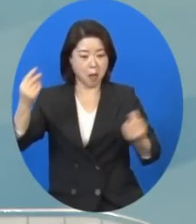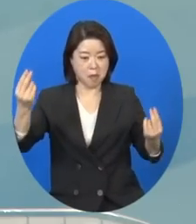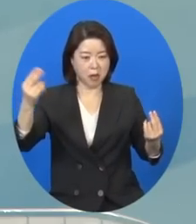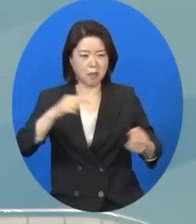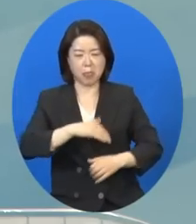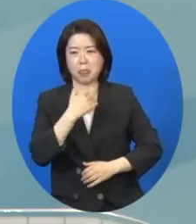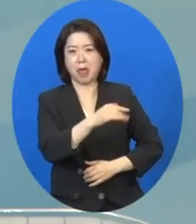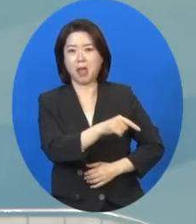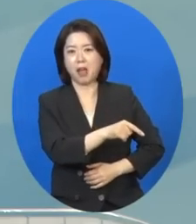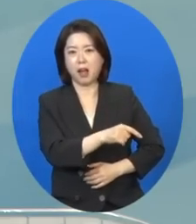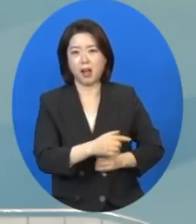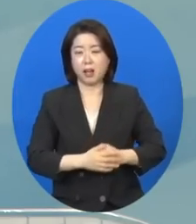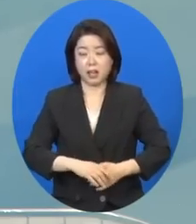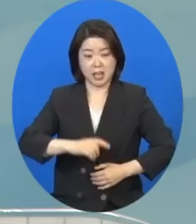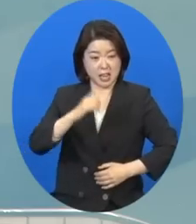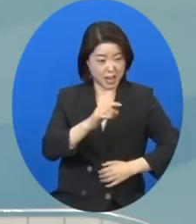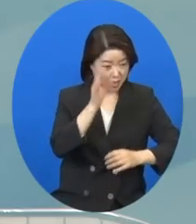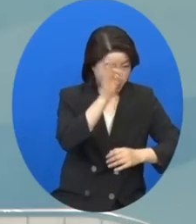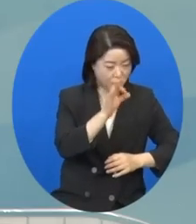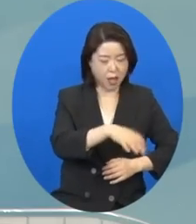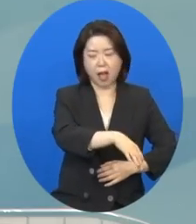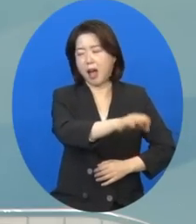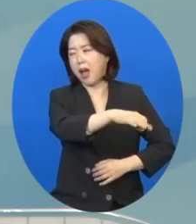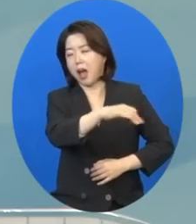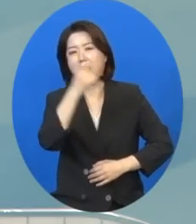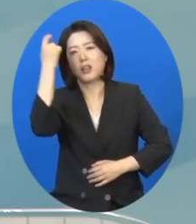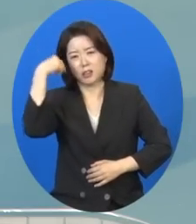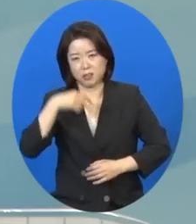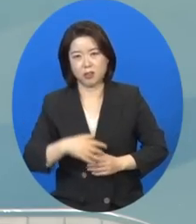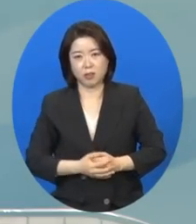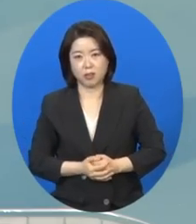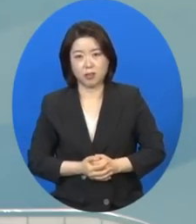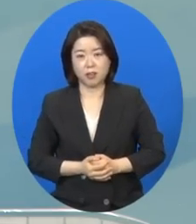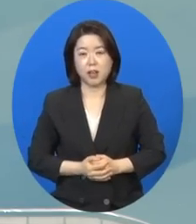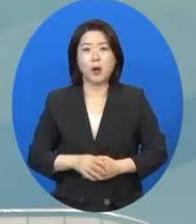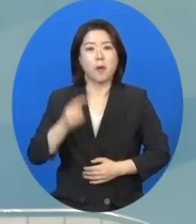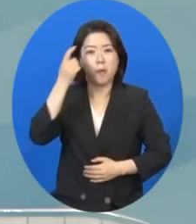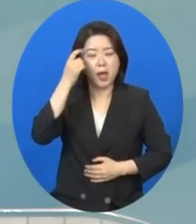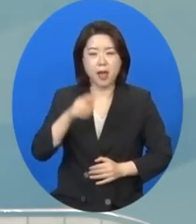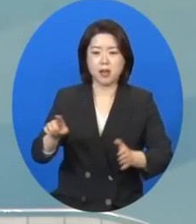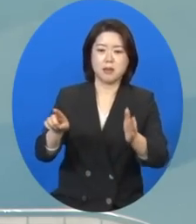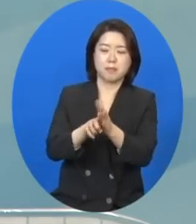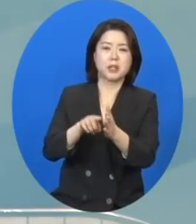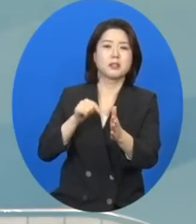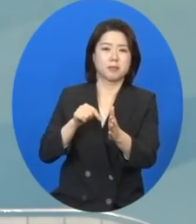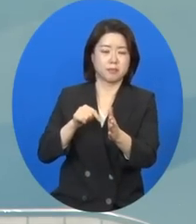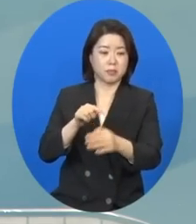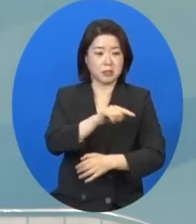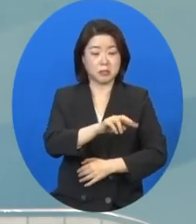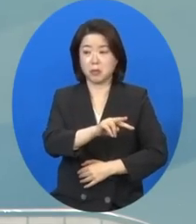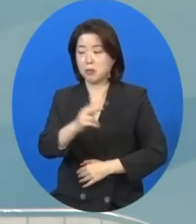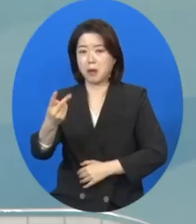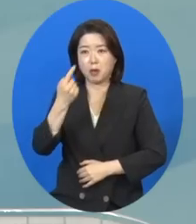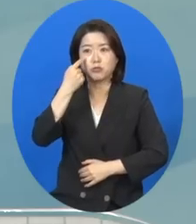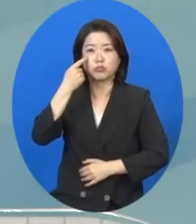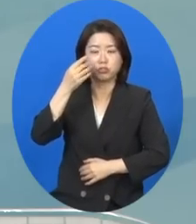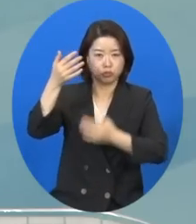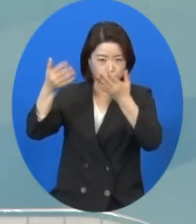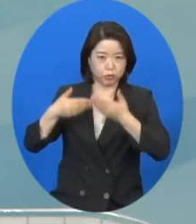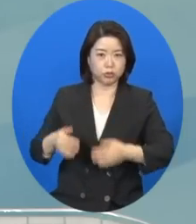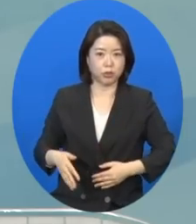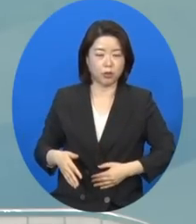것이죠 강력해 보이지만 아주 보잘 것 없는 것입니다 바로 믿음이 그것을 바꾸는 것이죠 주님이